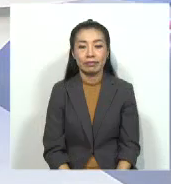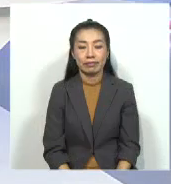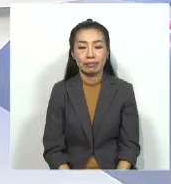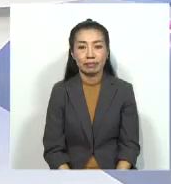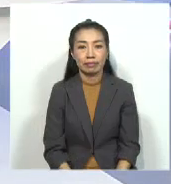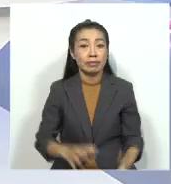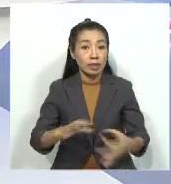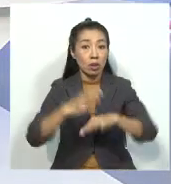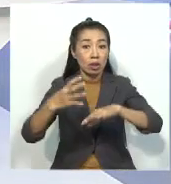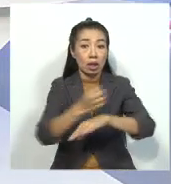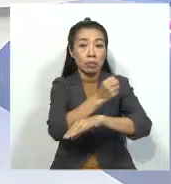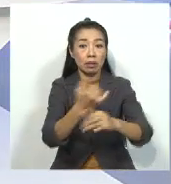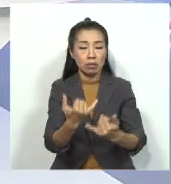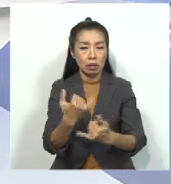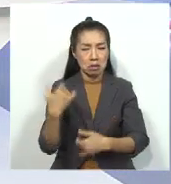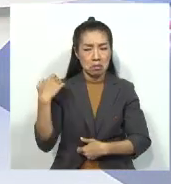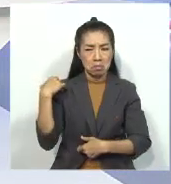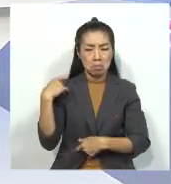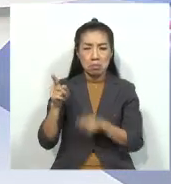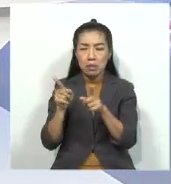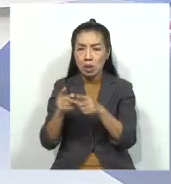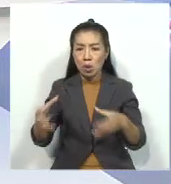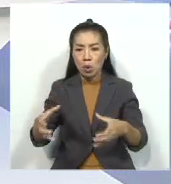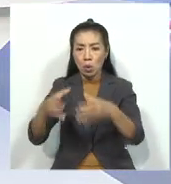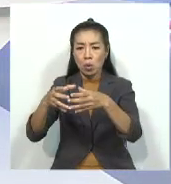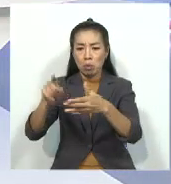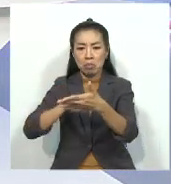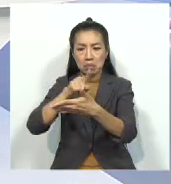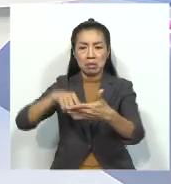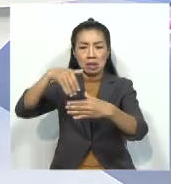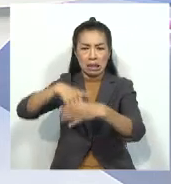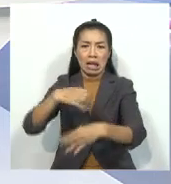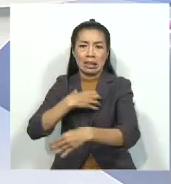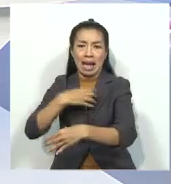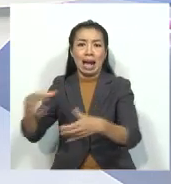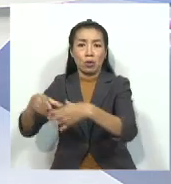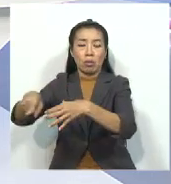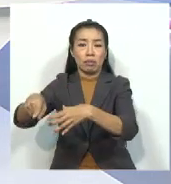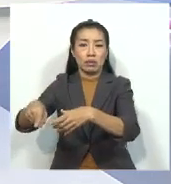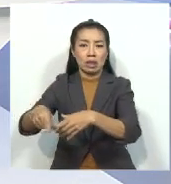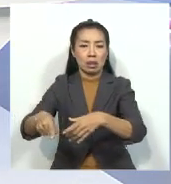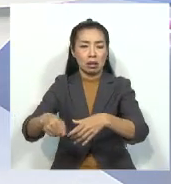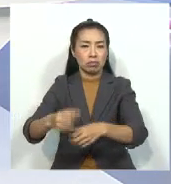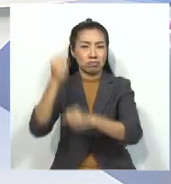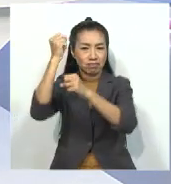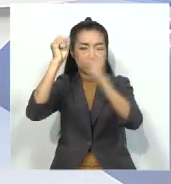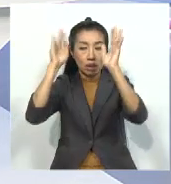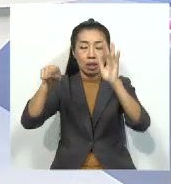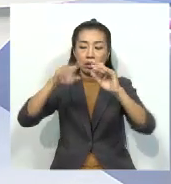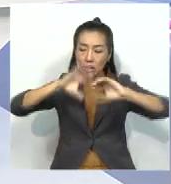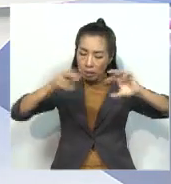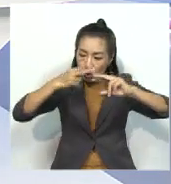ส่วนความเคลื่อนไหวทางการเมืองนะครับที่มีการออกมาเคลื่อนไหวของกลุ่มคนอยากเลือกตั้งรัฐบาลก็พร้อมดูแลความสงบเรียบร้อย